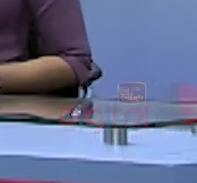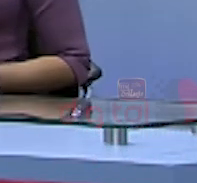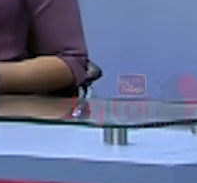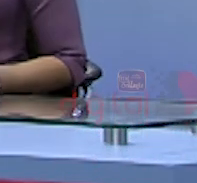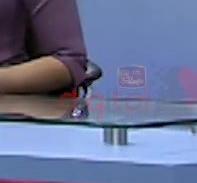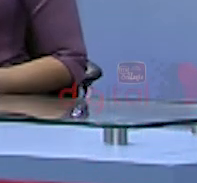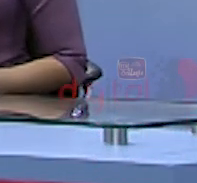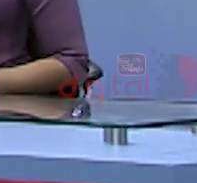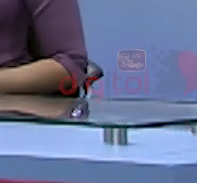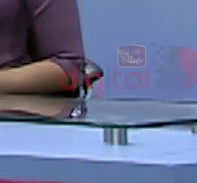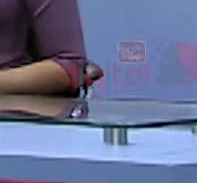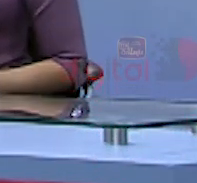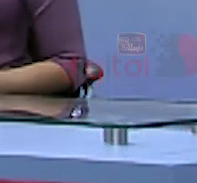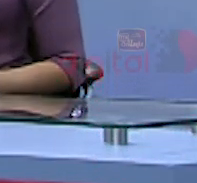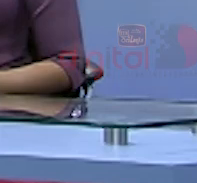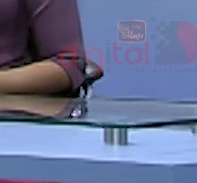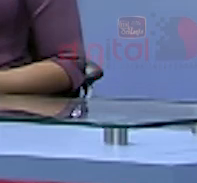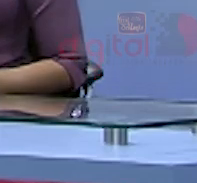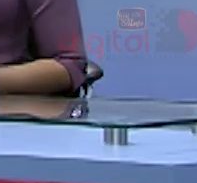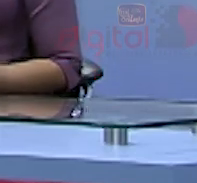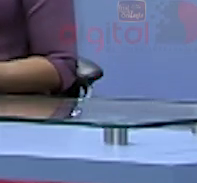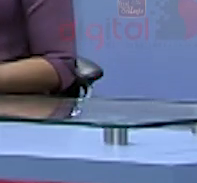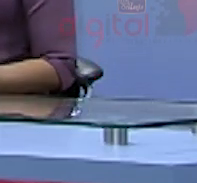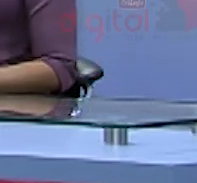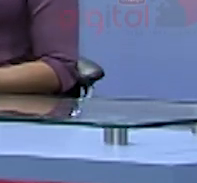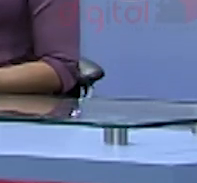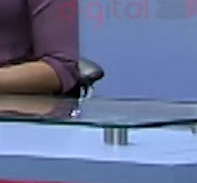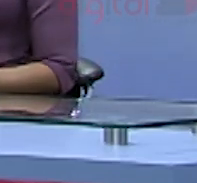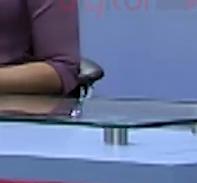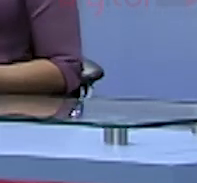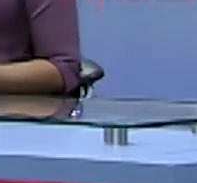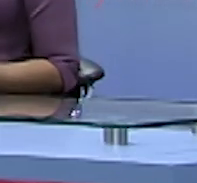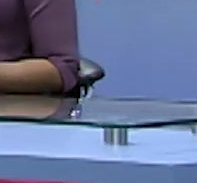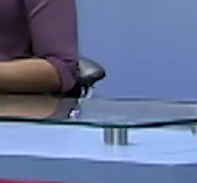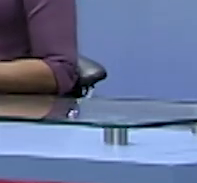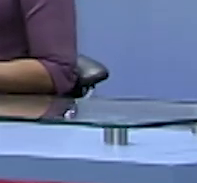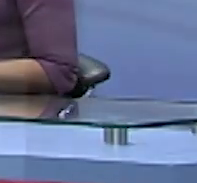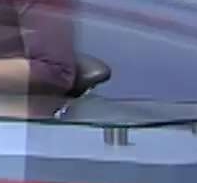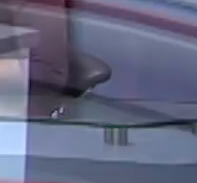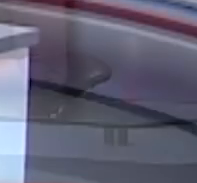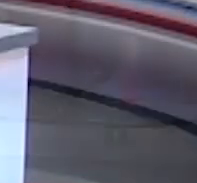ඒ සමගින් මධ්‍යහන ප්‍රධාන ප්‍රවෘත්ති විකාශය නිමවට පත් වෙනවා. ඔබට සුබ දවසක්.